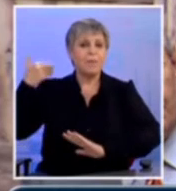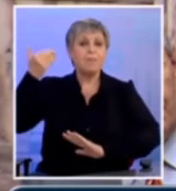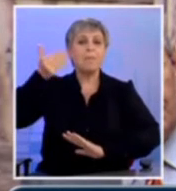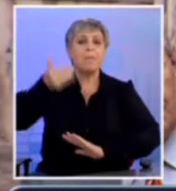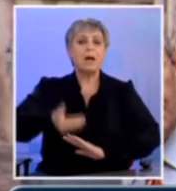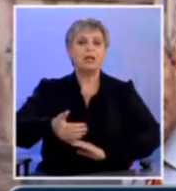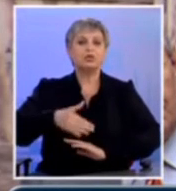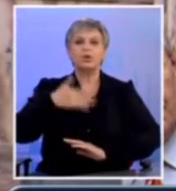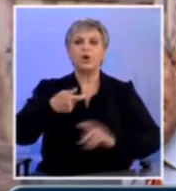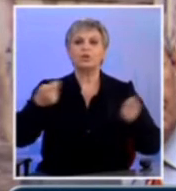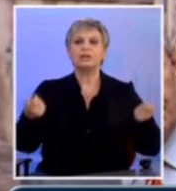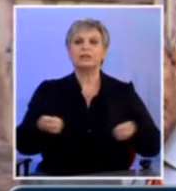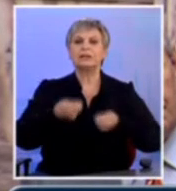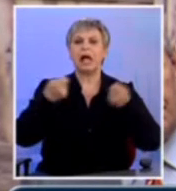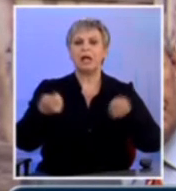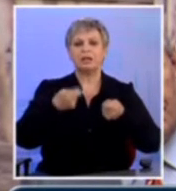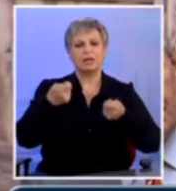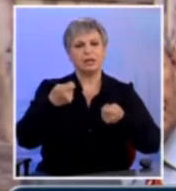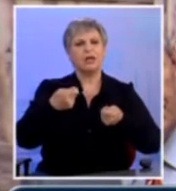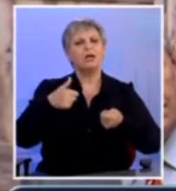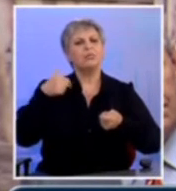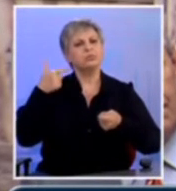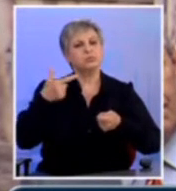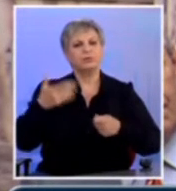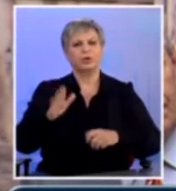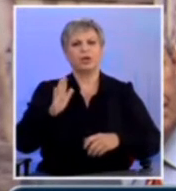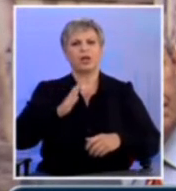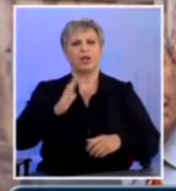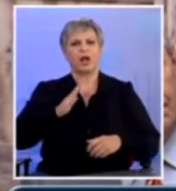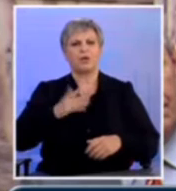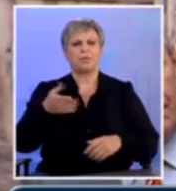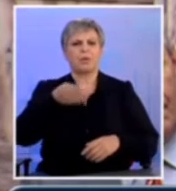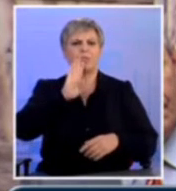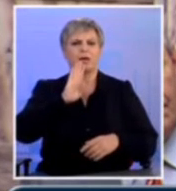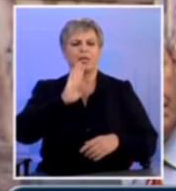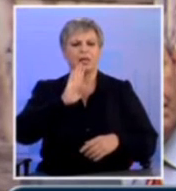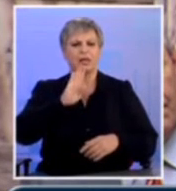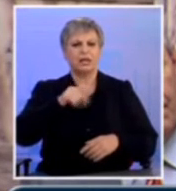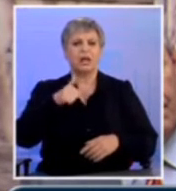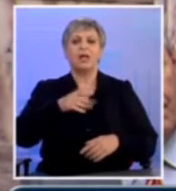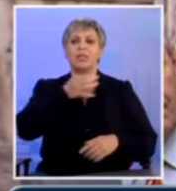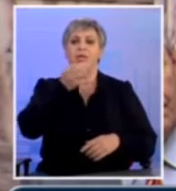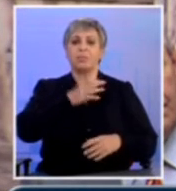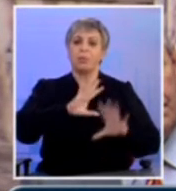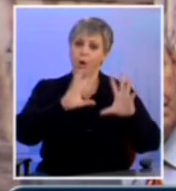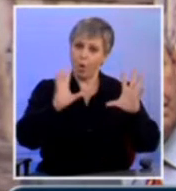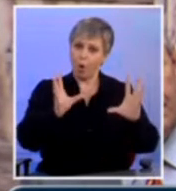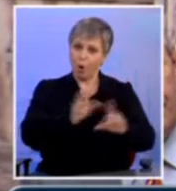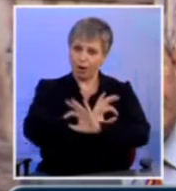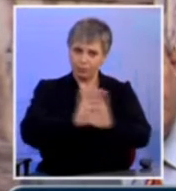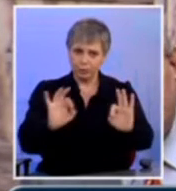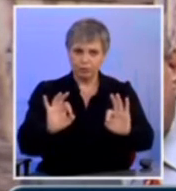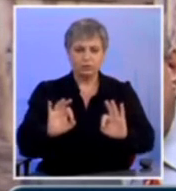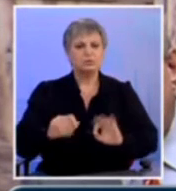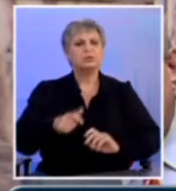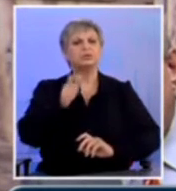στον ελληνικό λαό. Καθένας έχει δικαίωμα να υπερασπίζεται το έργο του, το συλλογικό της παράταξής του ή και το